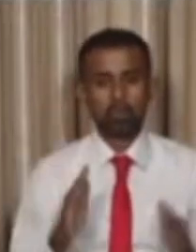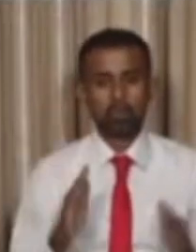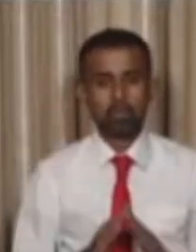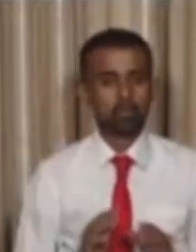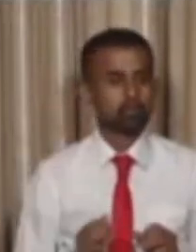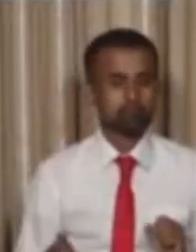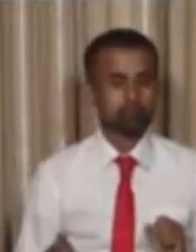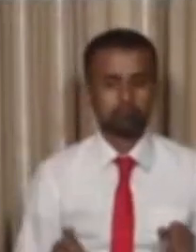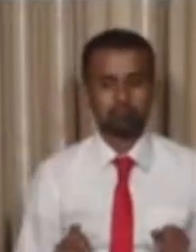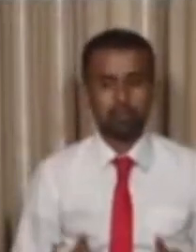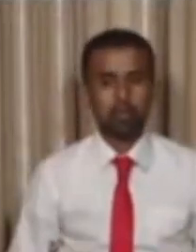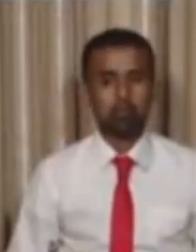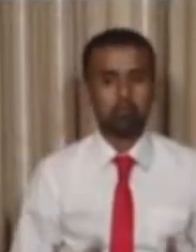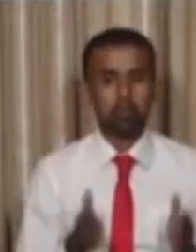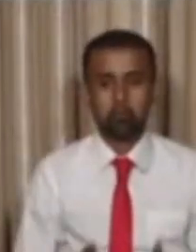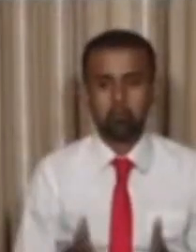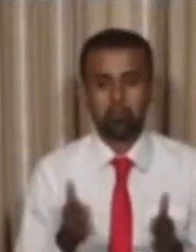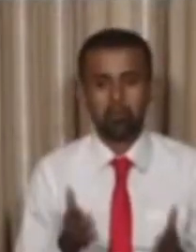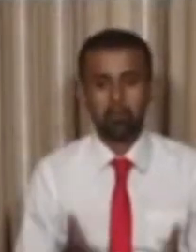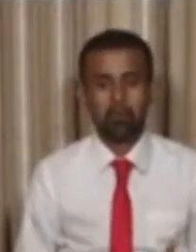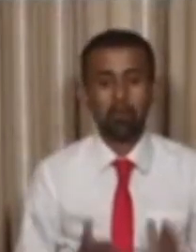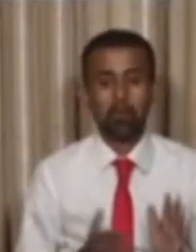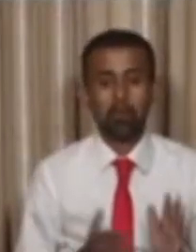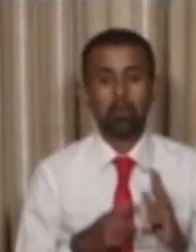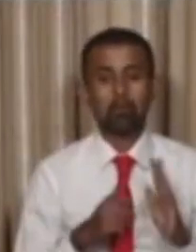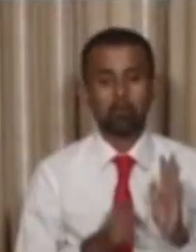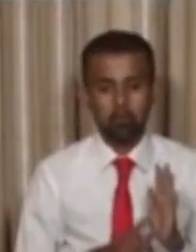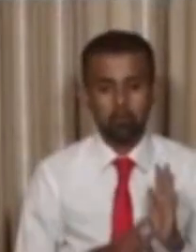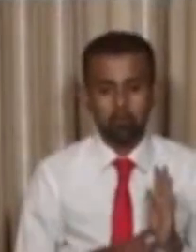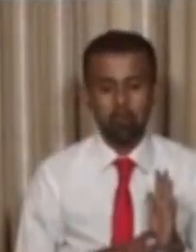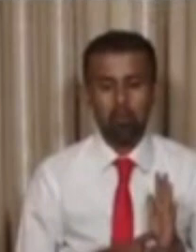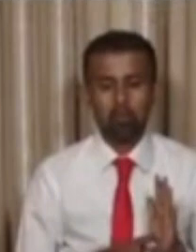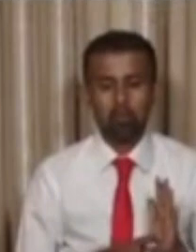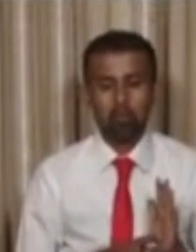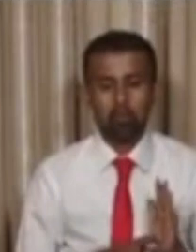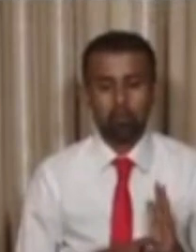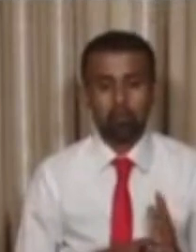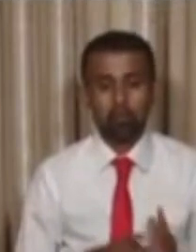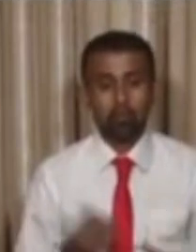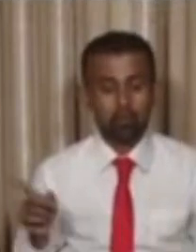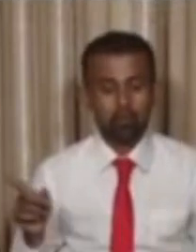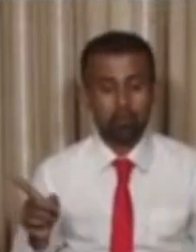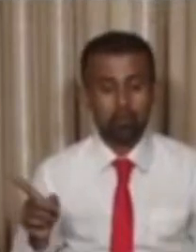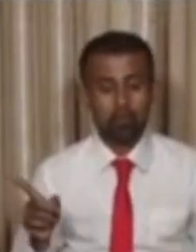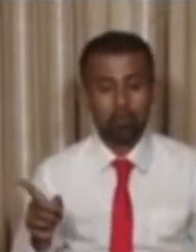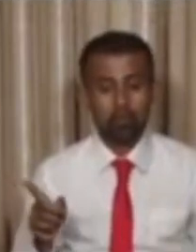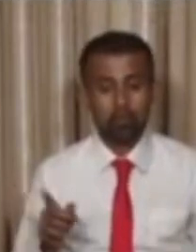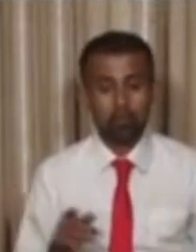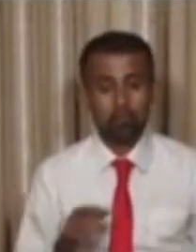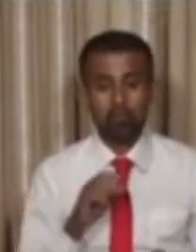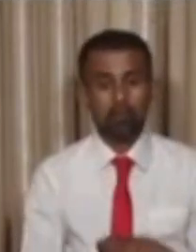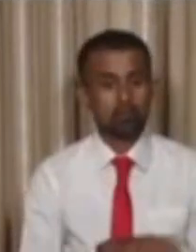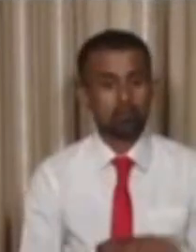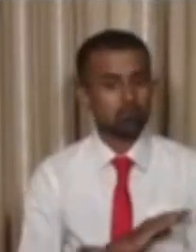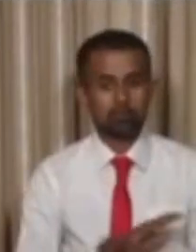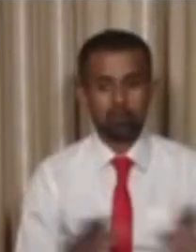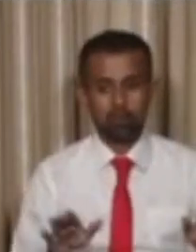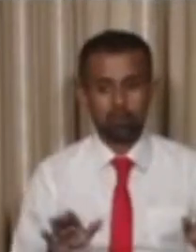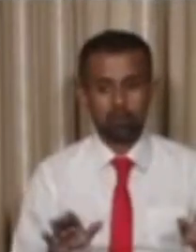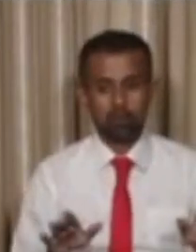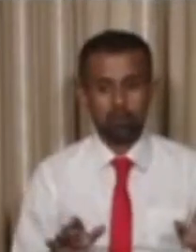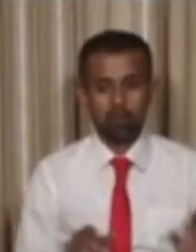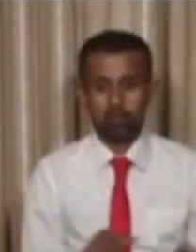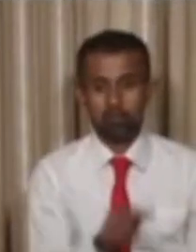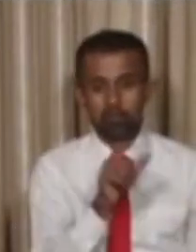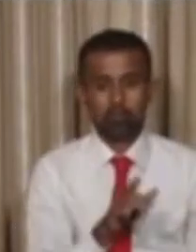போன முள்ளிவாய்க்கால் ஆத்மாக்கள் இன்றும் அவரை நிம்மதியாக உறங்க வைக்கவில்லை என்பதைத்தான் நான் இந்த இடத்திலே பதிவு செய்ய விரும்புகிறேன். மிக முக்கியமாக